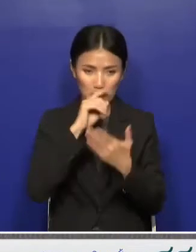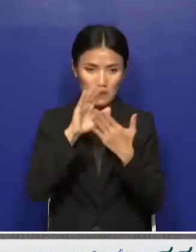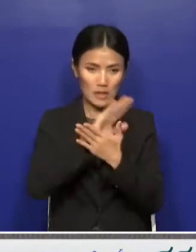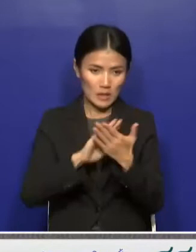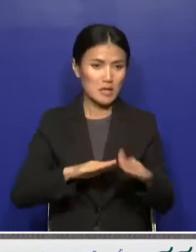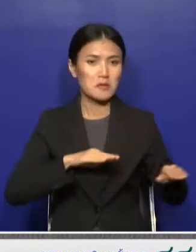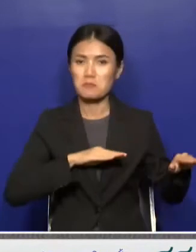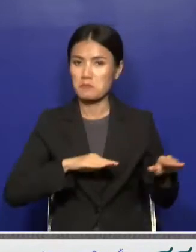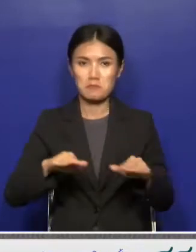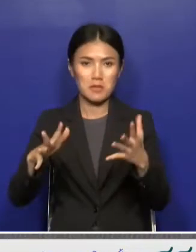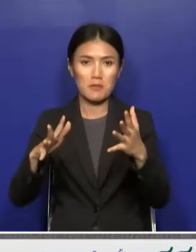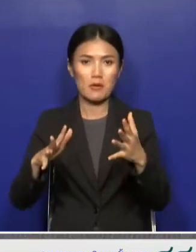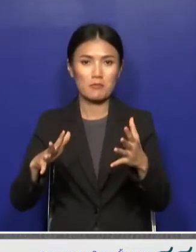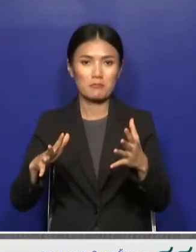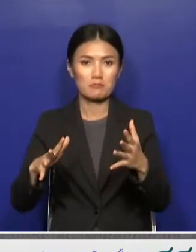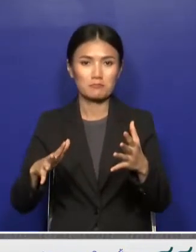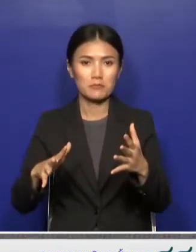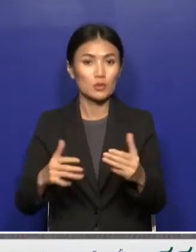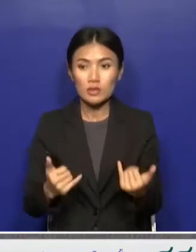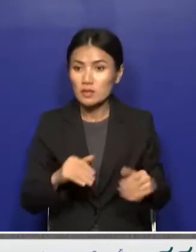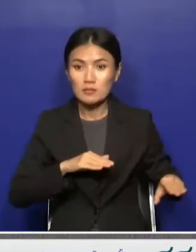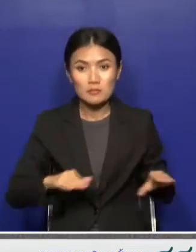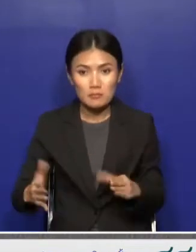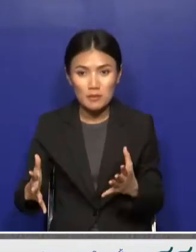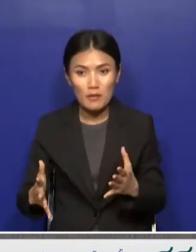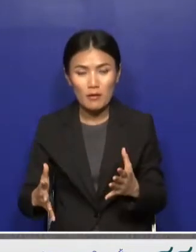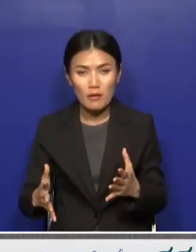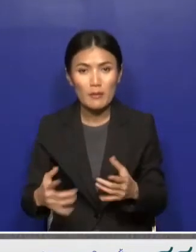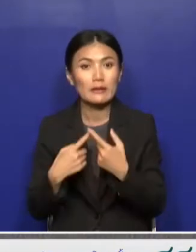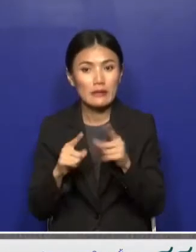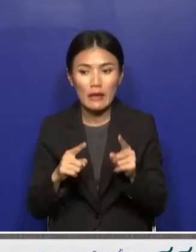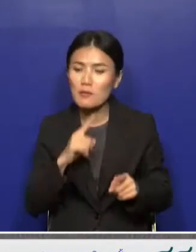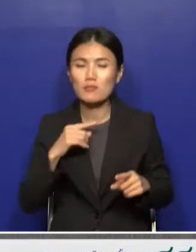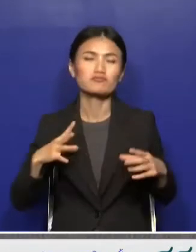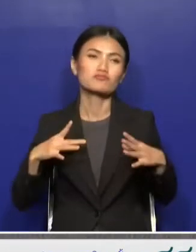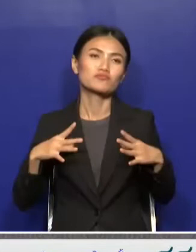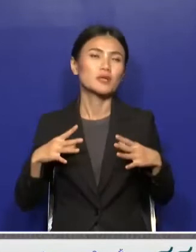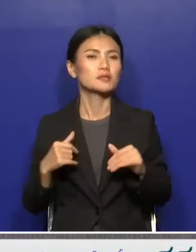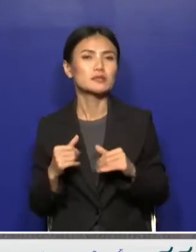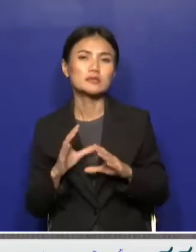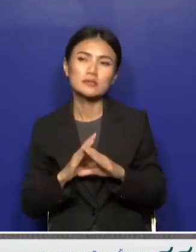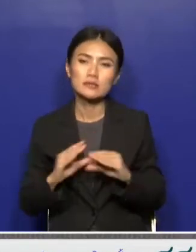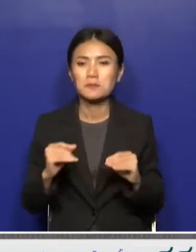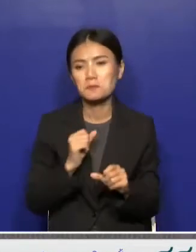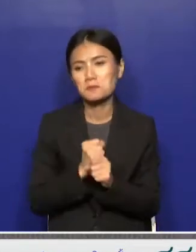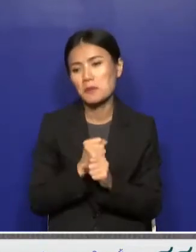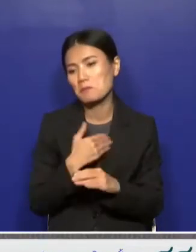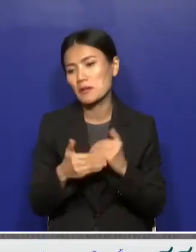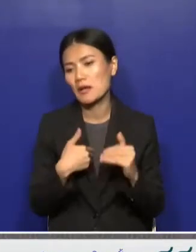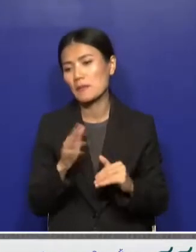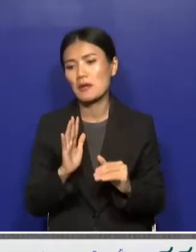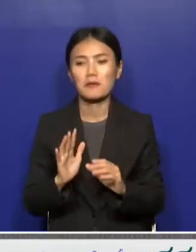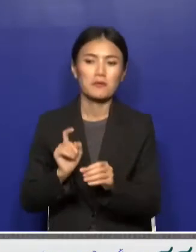ถ้าเราดูณเวลานี้คงจะไม่พร้อมแน่นอนแต่ไม่ได้หมายถึงว่าเราจะไม่ทำอะไรจากนี้ไปแล้วก็ปฏิเสธที่จะ